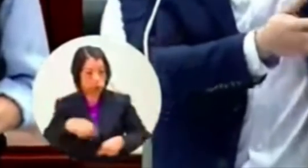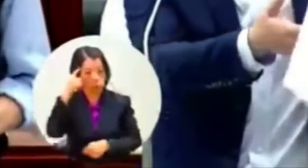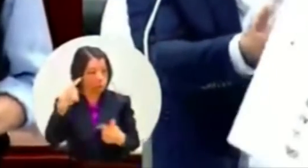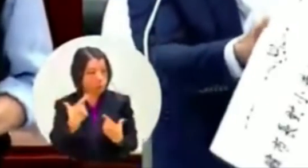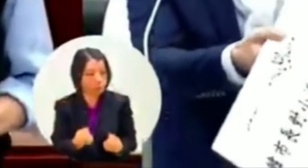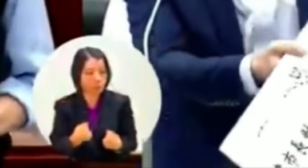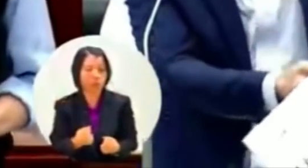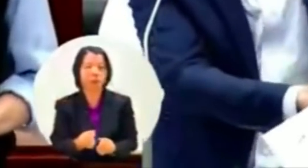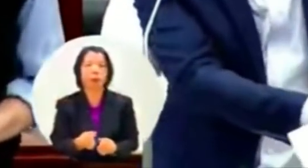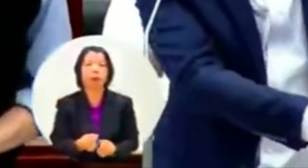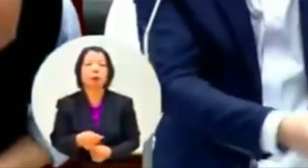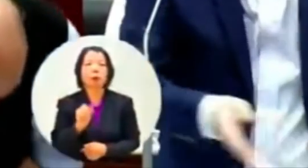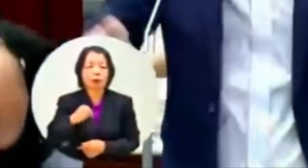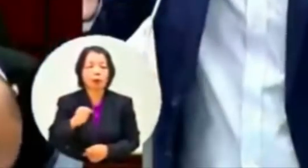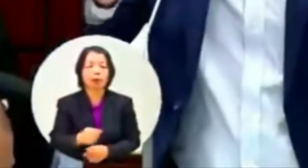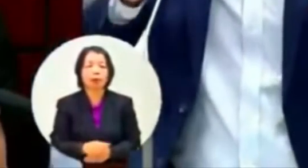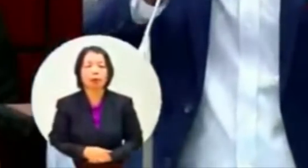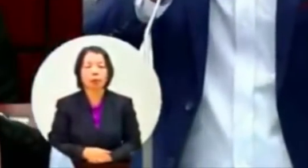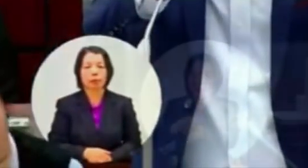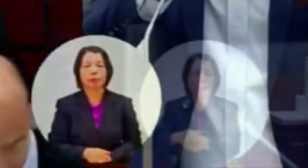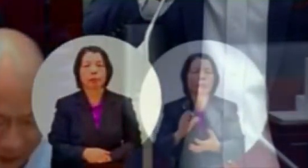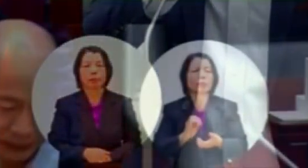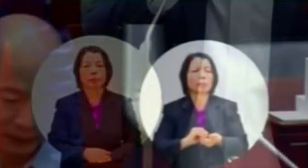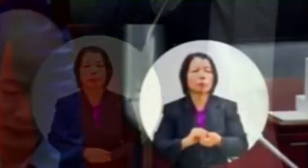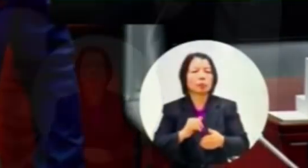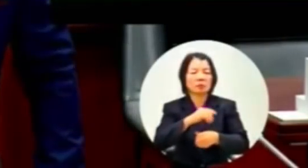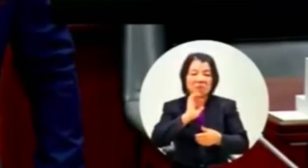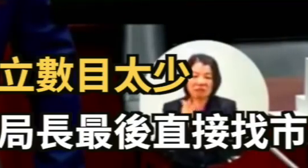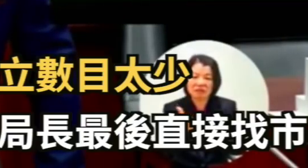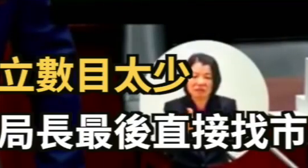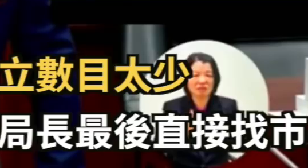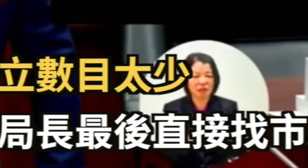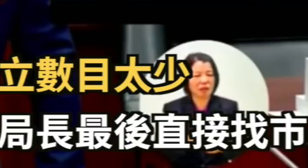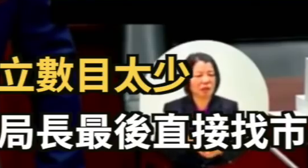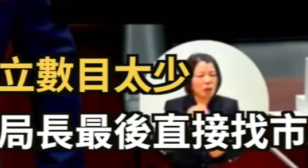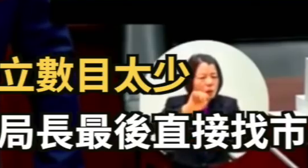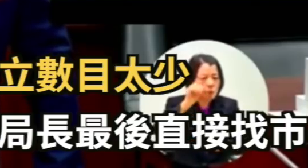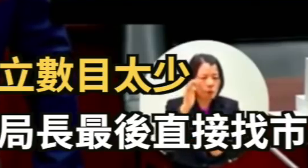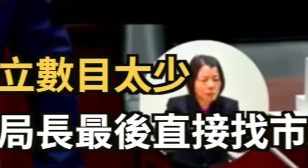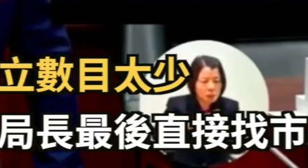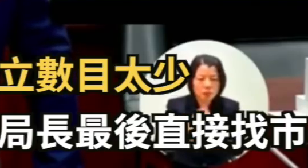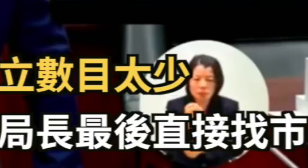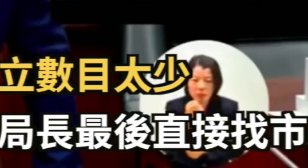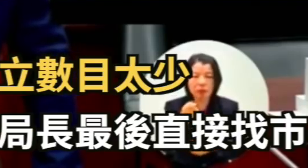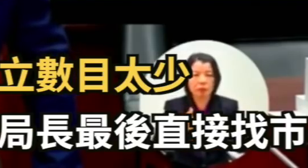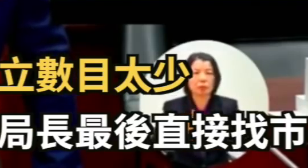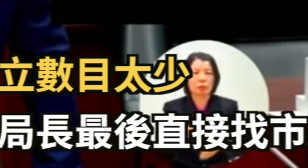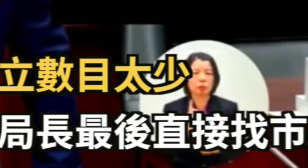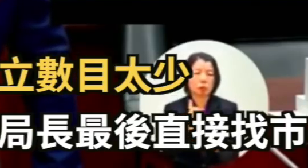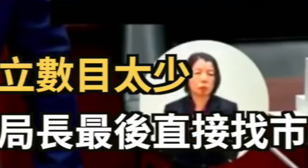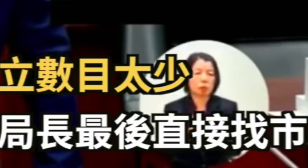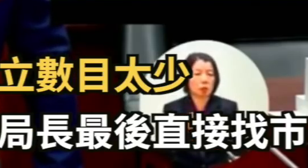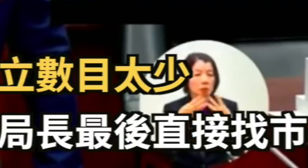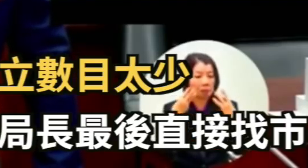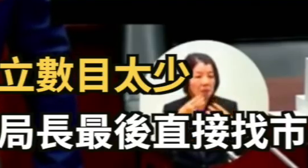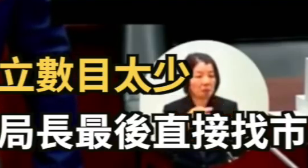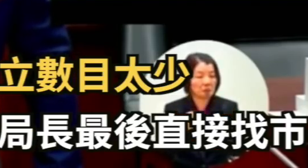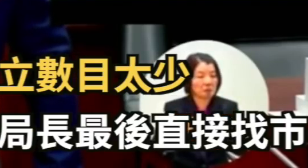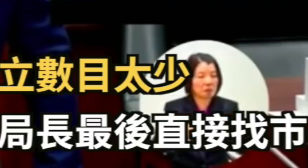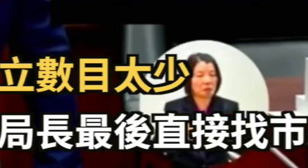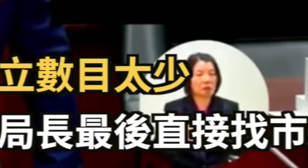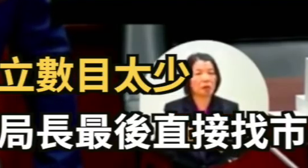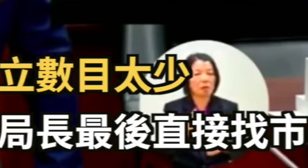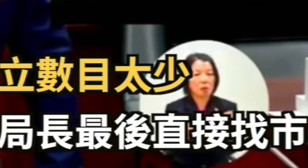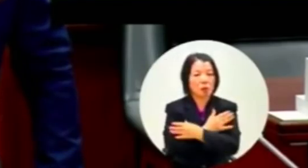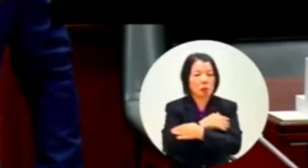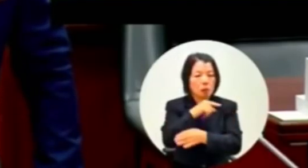我 谢，我动作你有签吗？谢谢市长，请坐。啊，非盈利的问题，哦，这大家知影，所以是不是请吴局长？我